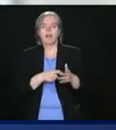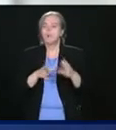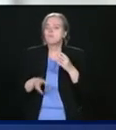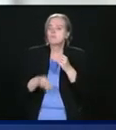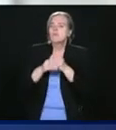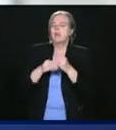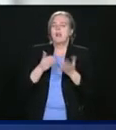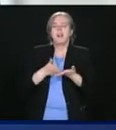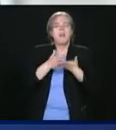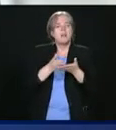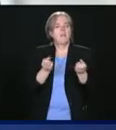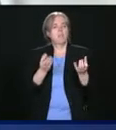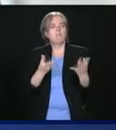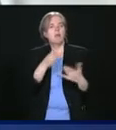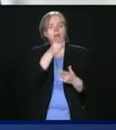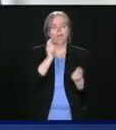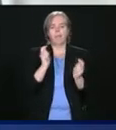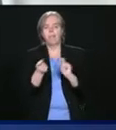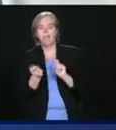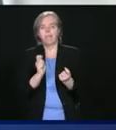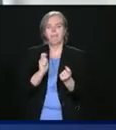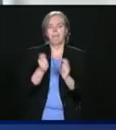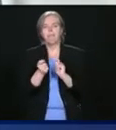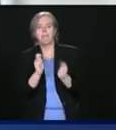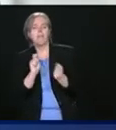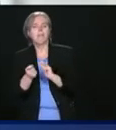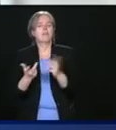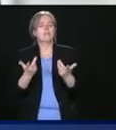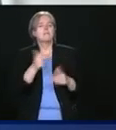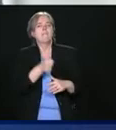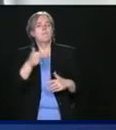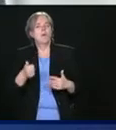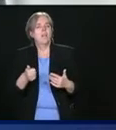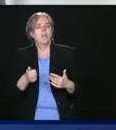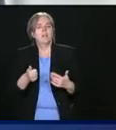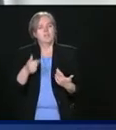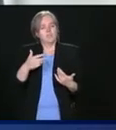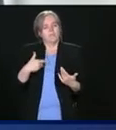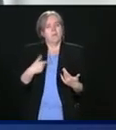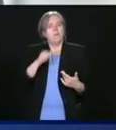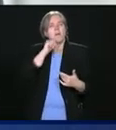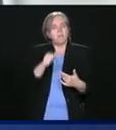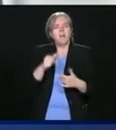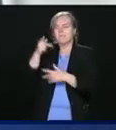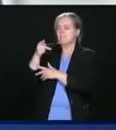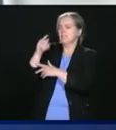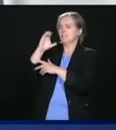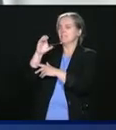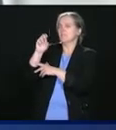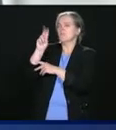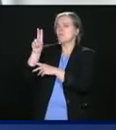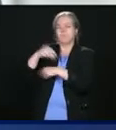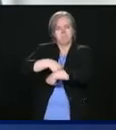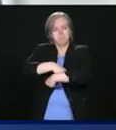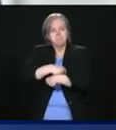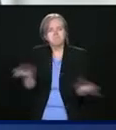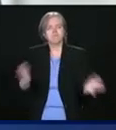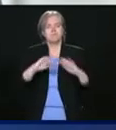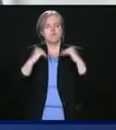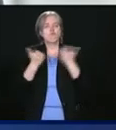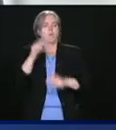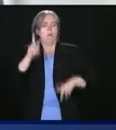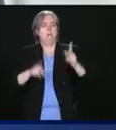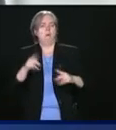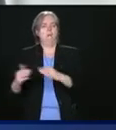qui vivent de ces prestations de dernier recours se demandent pourquoi ils n'ont pas accès à la prestation canadienne d'urgence. Pourquoi ne pas rendre cette